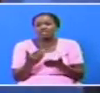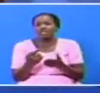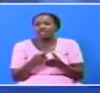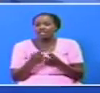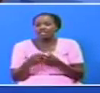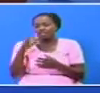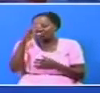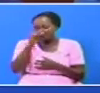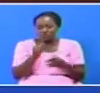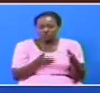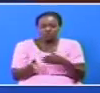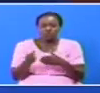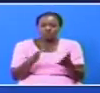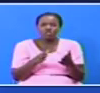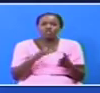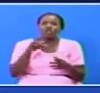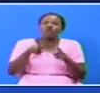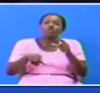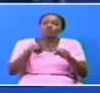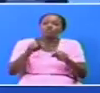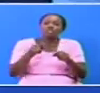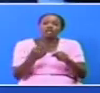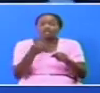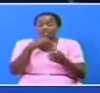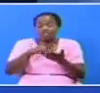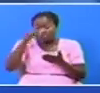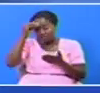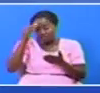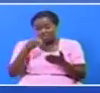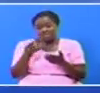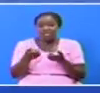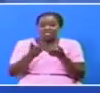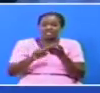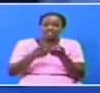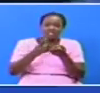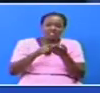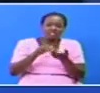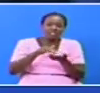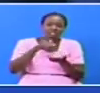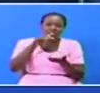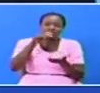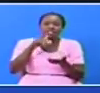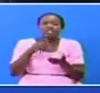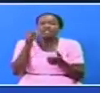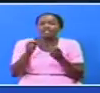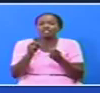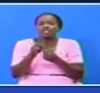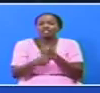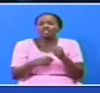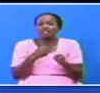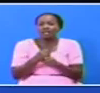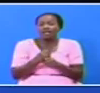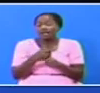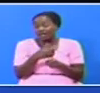ya kuwachukua wanafunzi wanaoendelea kuongezeka kila mwaka. Shule zilizo na nafasi chache zaidi ni zile za kitambo ambazo